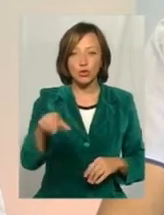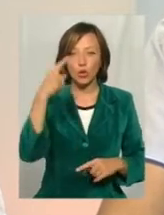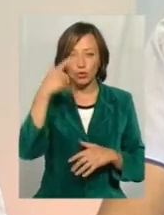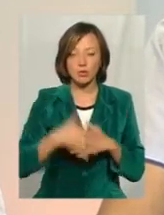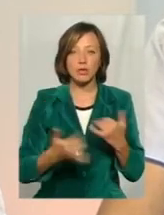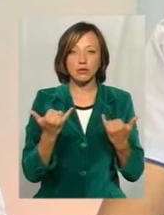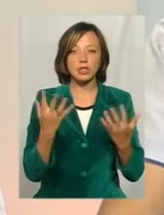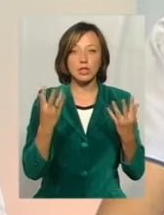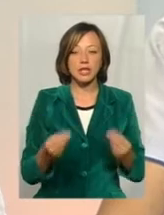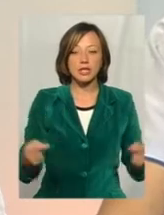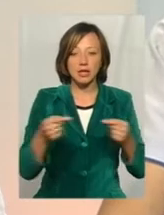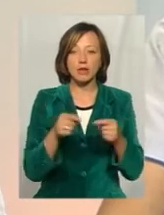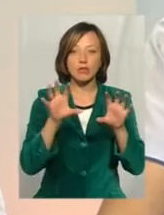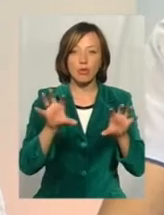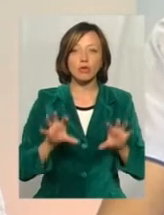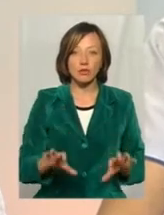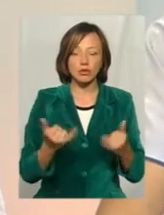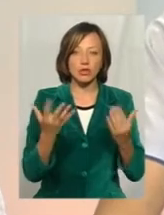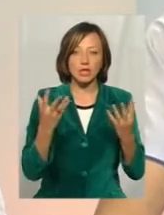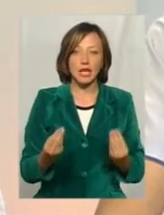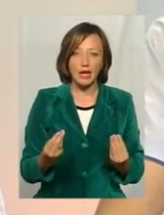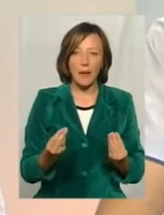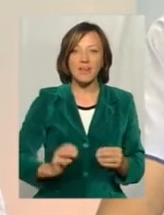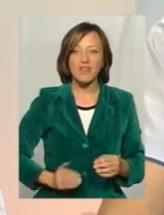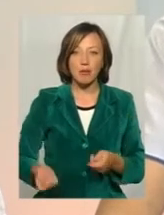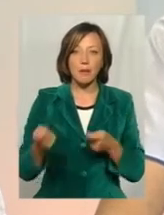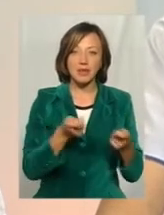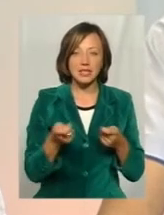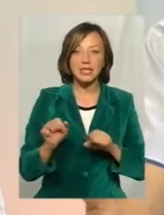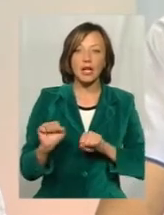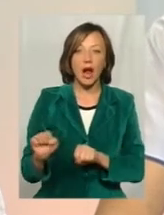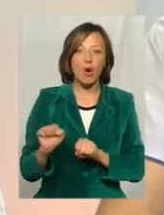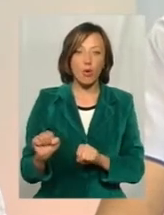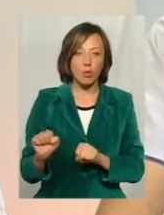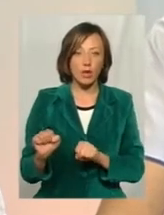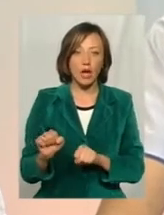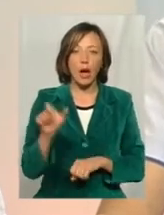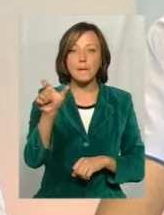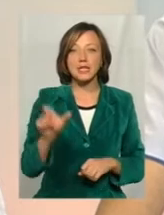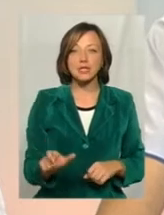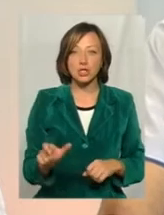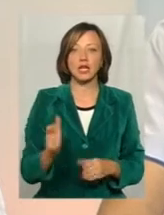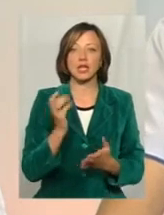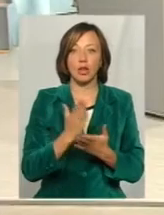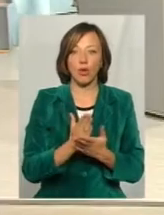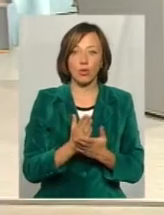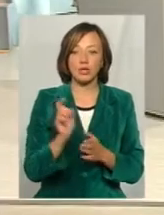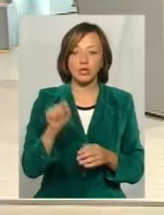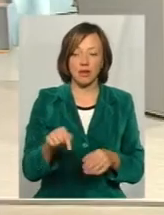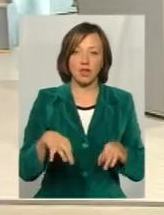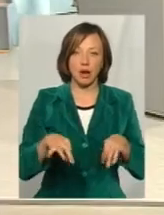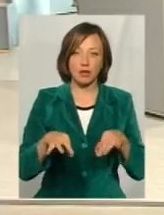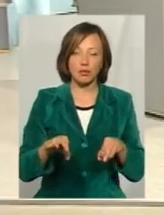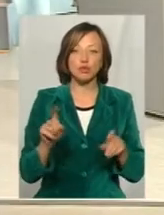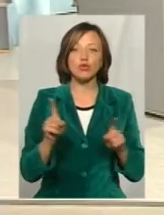сьогоднішній день, що згідно законодавства на сьогоднішній день перевізник страхує пасажира, який знаходиться в транспортному